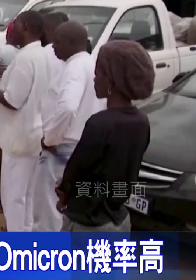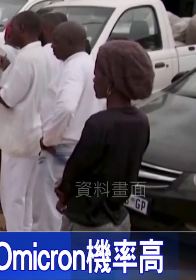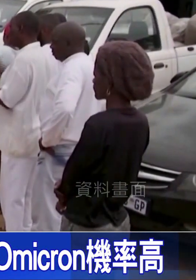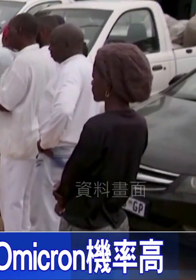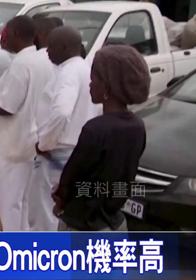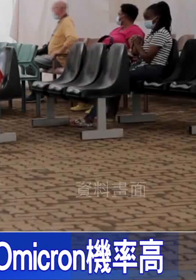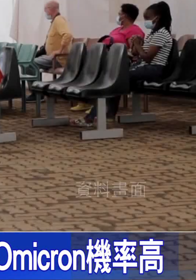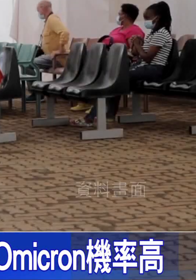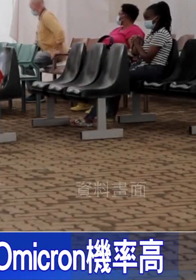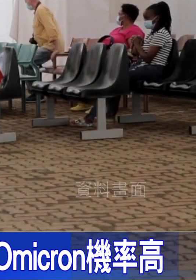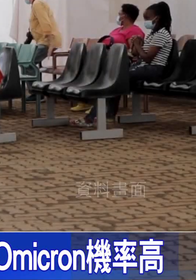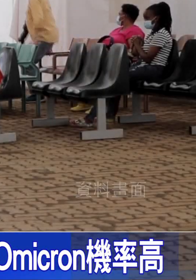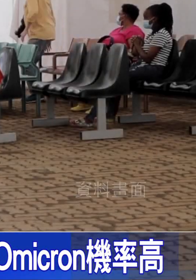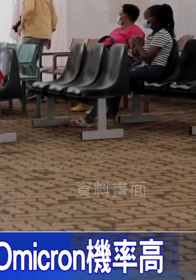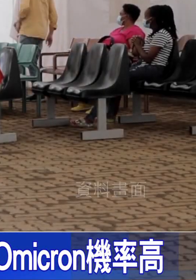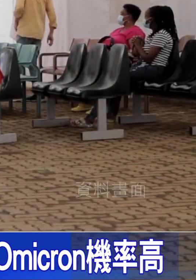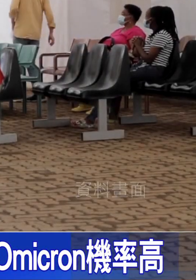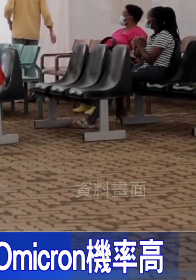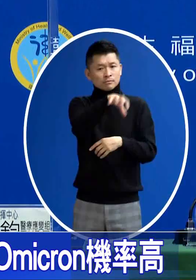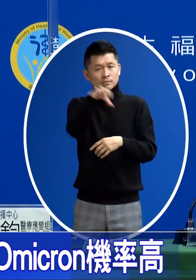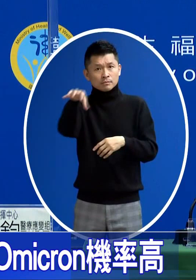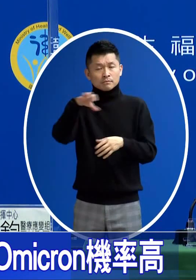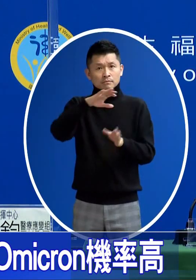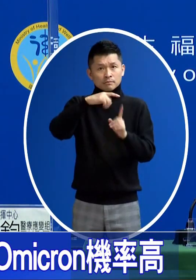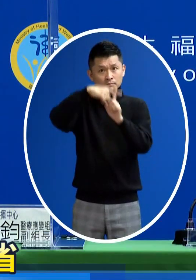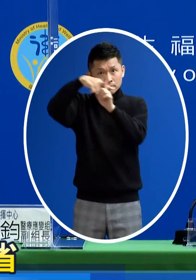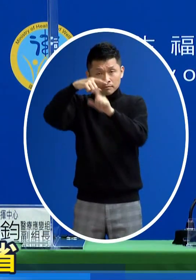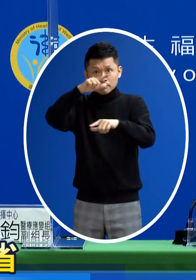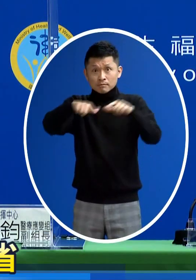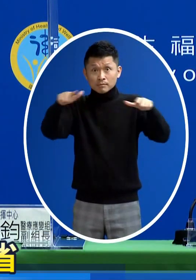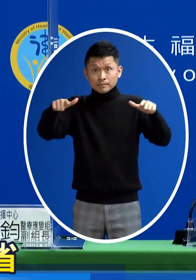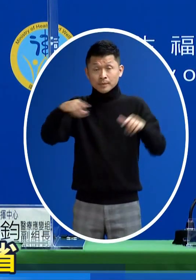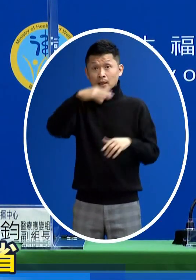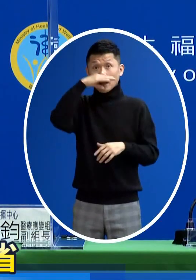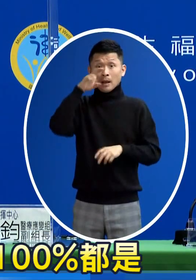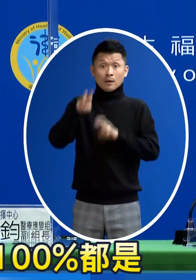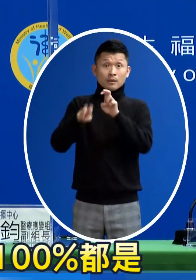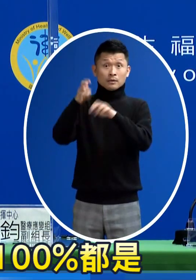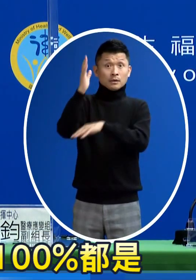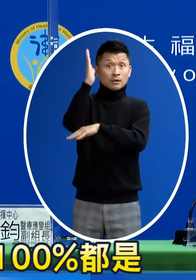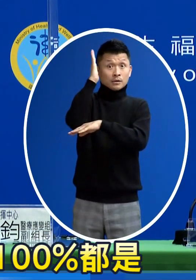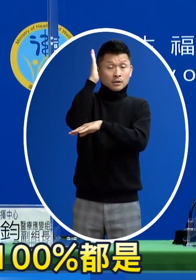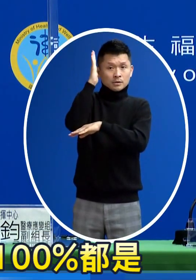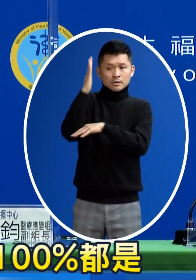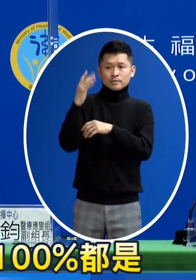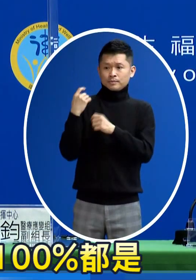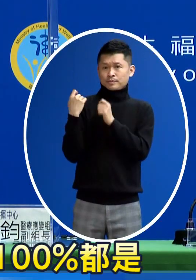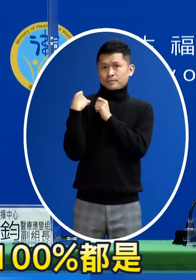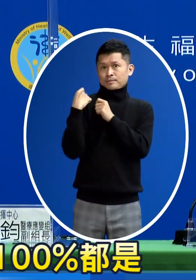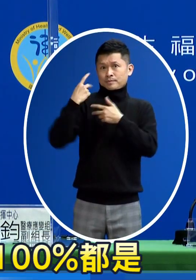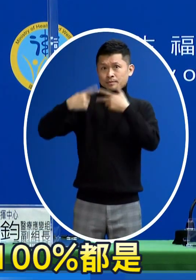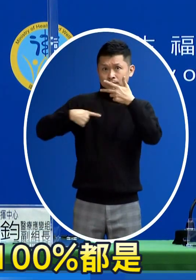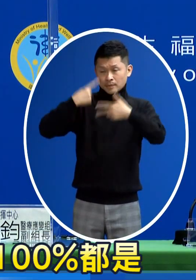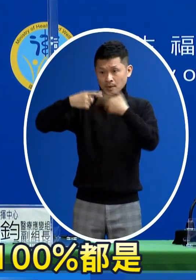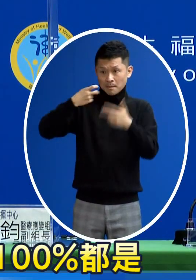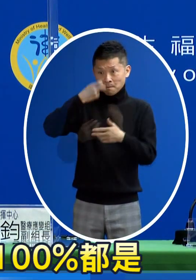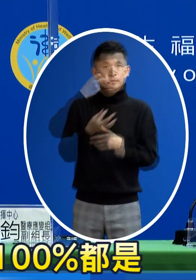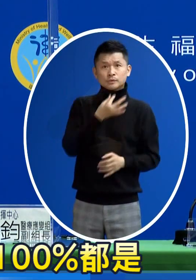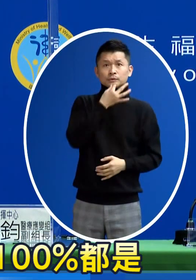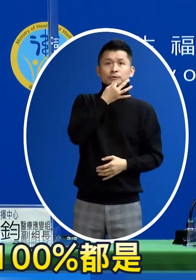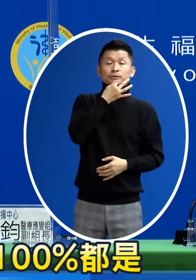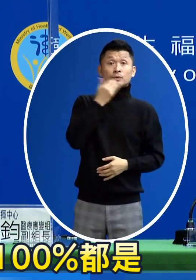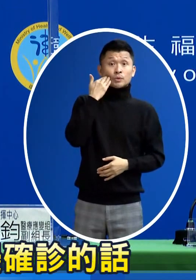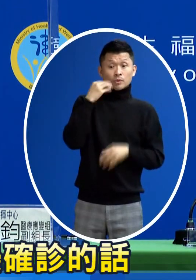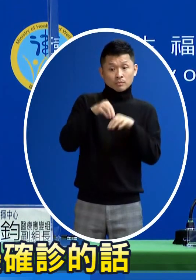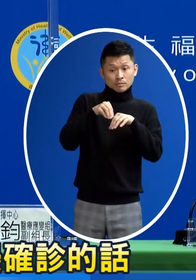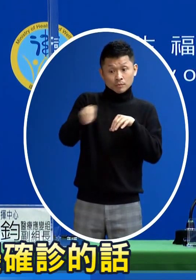登省，指挥中心等于间接证实。 其中这个豪登省事实上在过去一周的检出率是 100% 都是